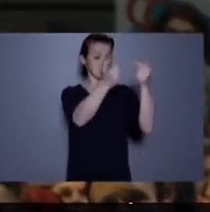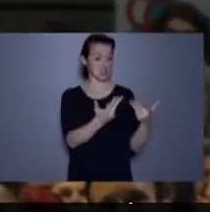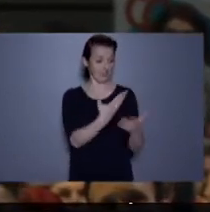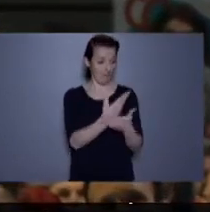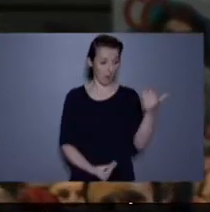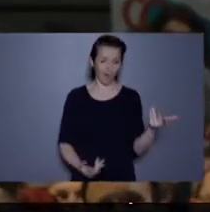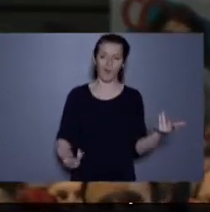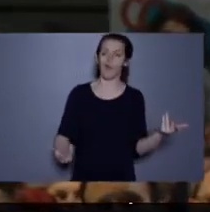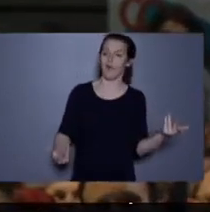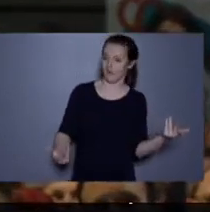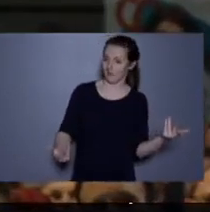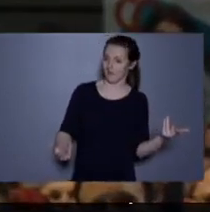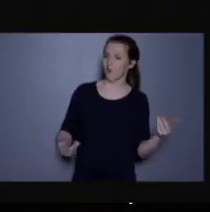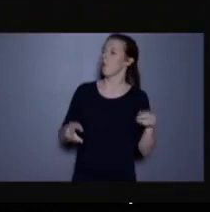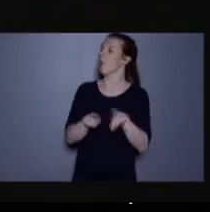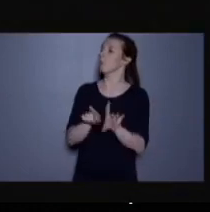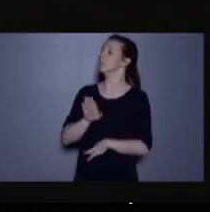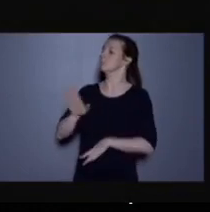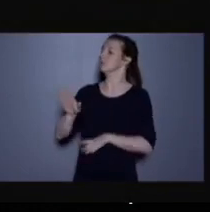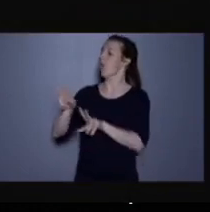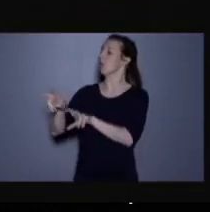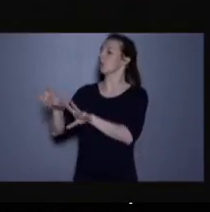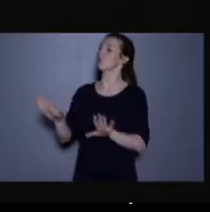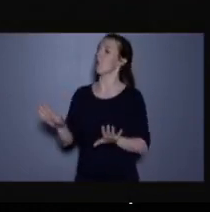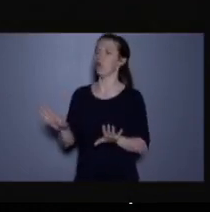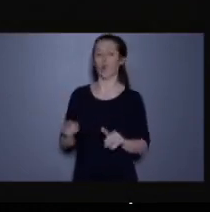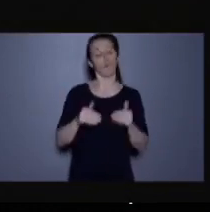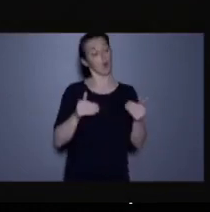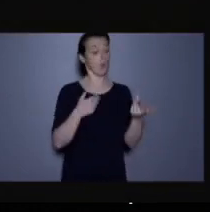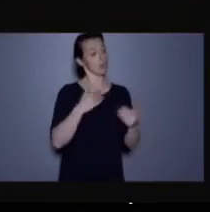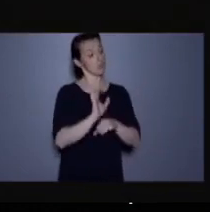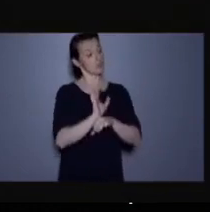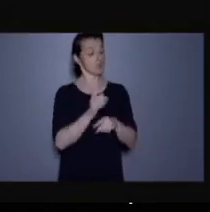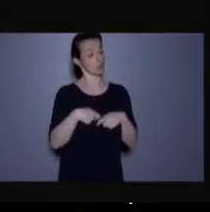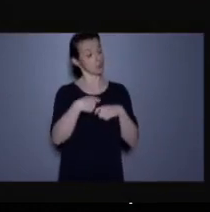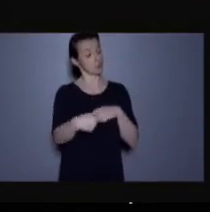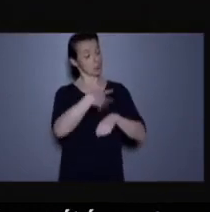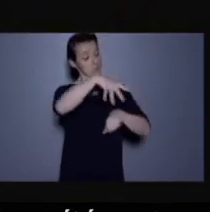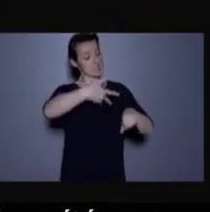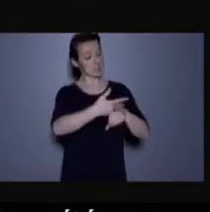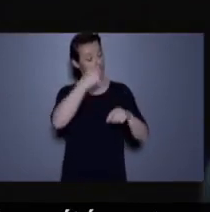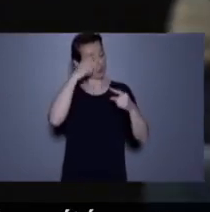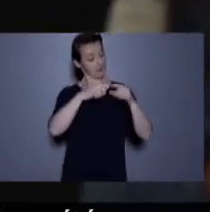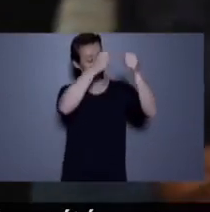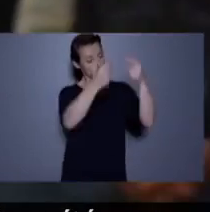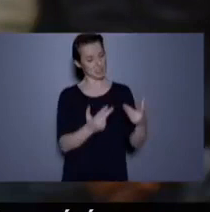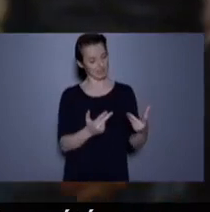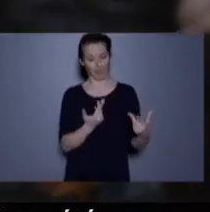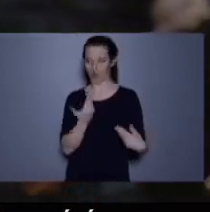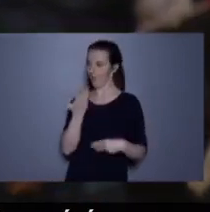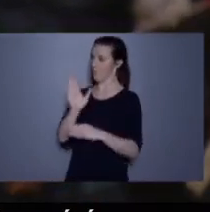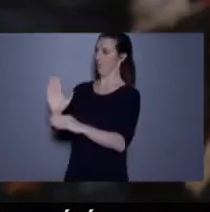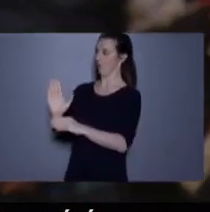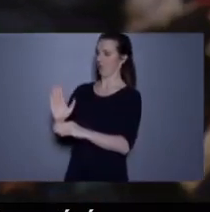Bon. » C'est comme l'autre avec l'agriculture. On dit « Ah ben quand même, on a fait une émission pendant 5 heures pour montrer le chiffrage. » L'autre sans se